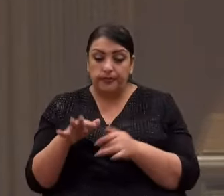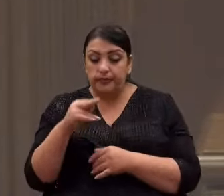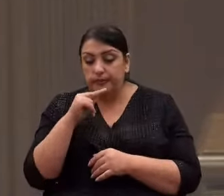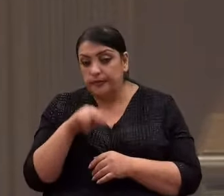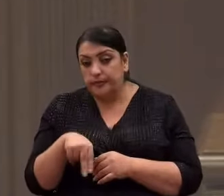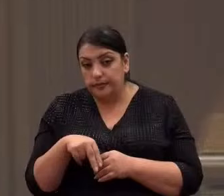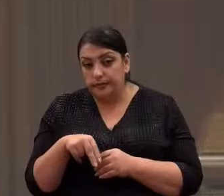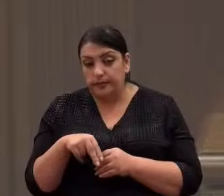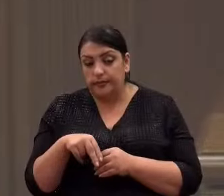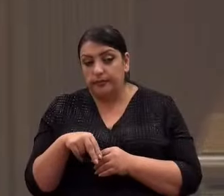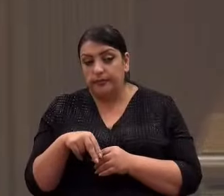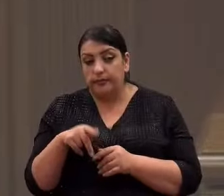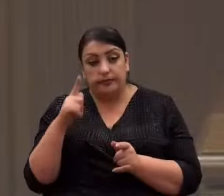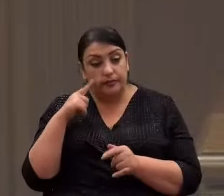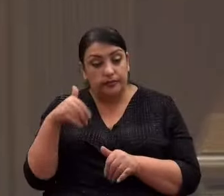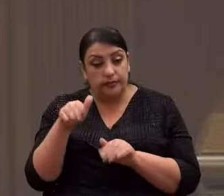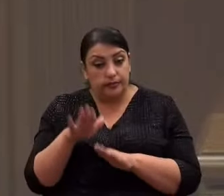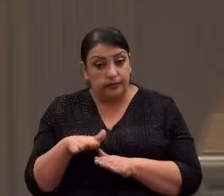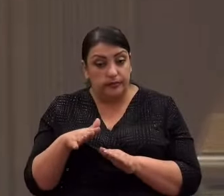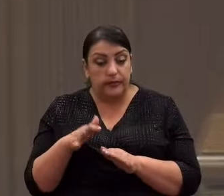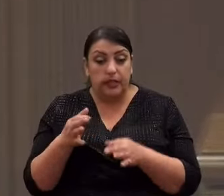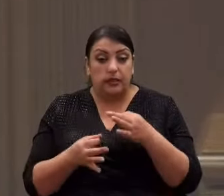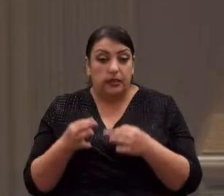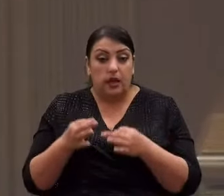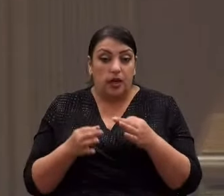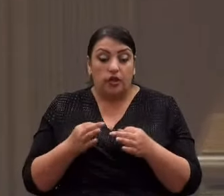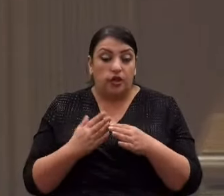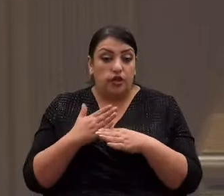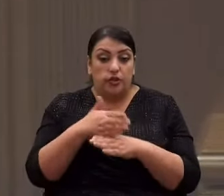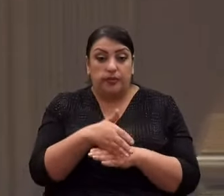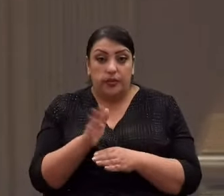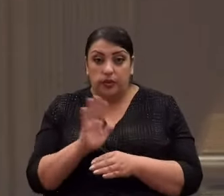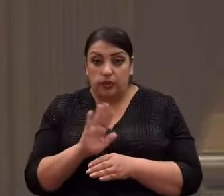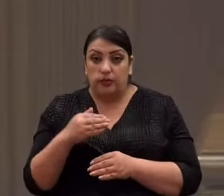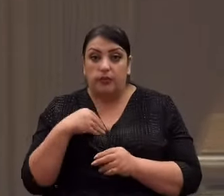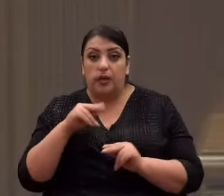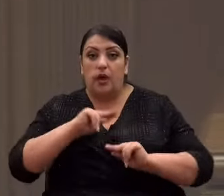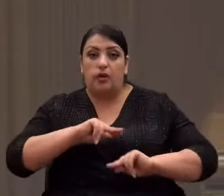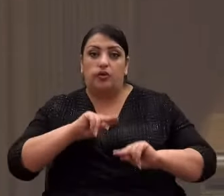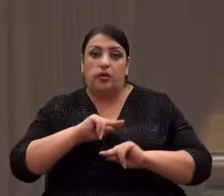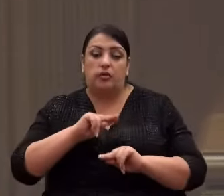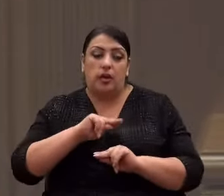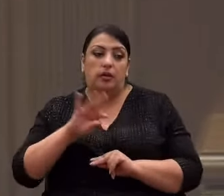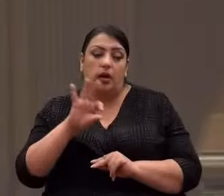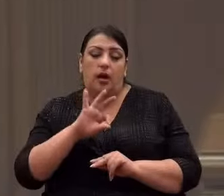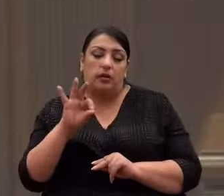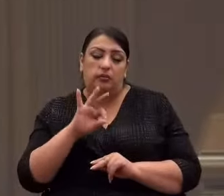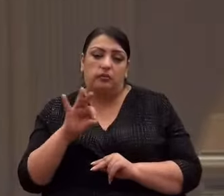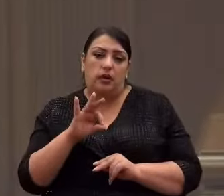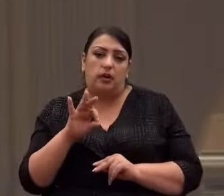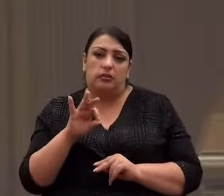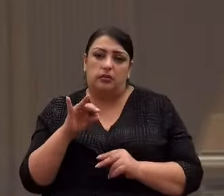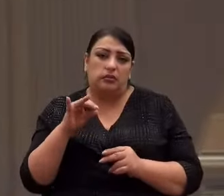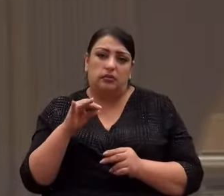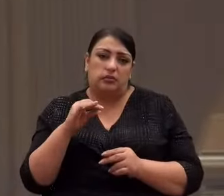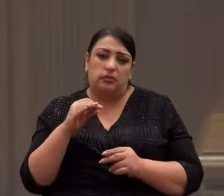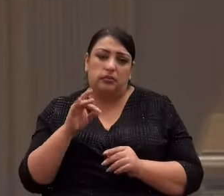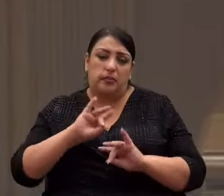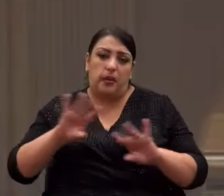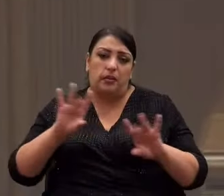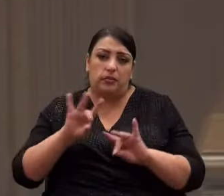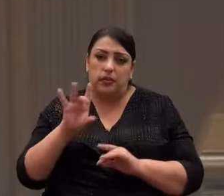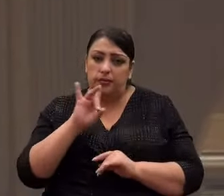մեղադրական եզրակացությամբ չգնա դատարան, մենք մեր առած աշխատանքի մասին չենք հանրայնացնում, աշխատանքները